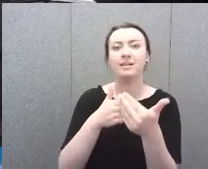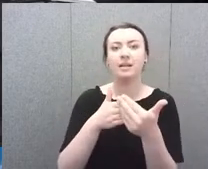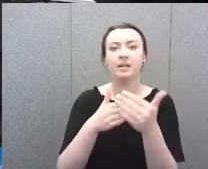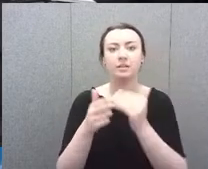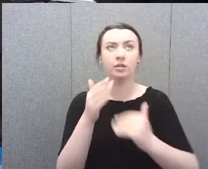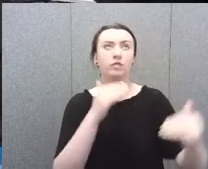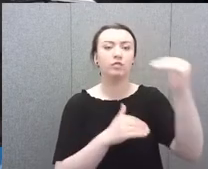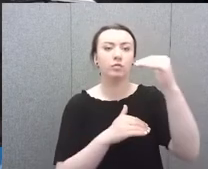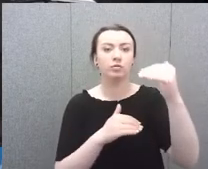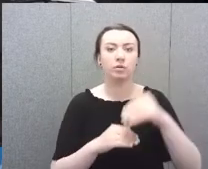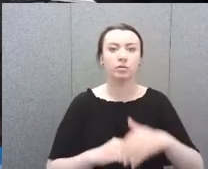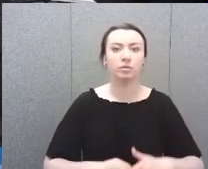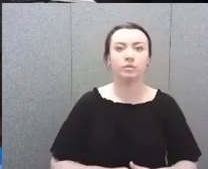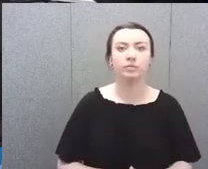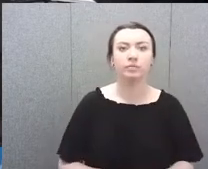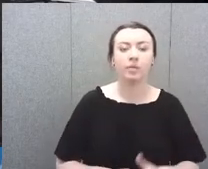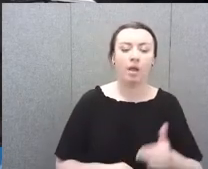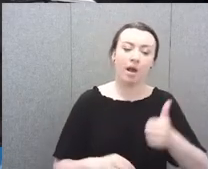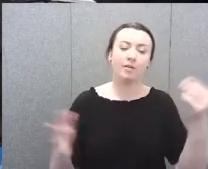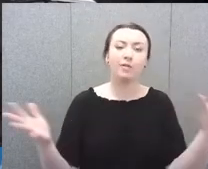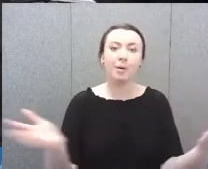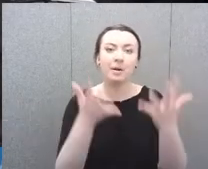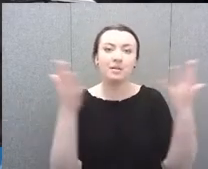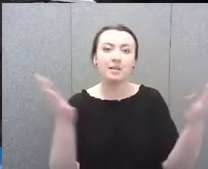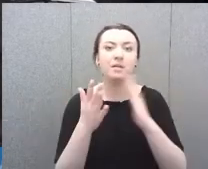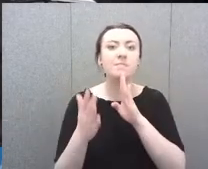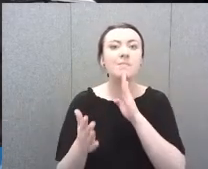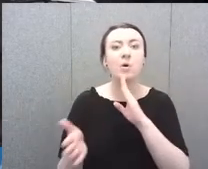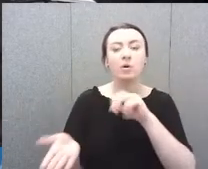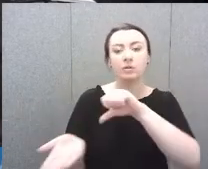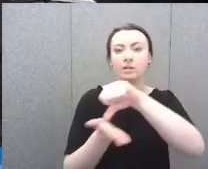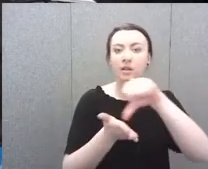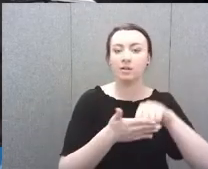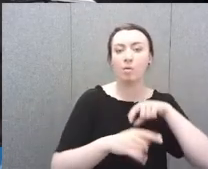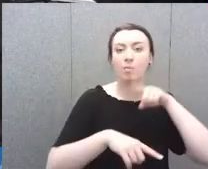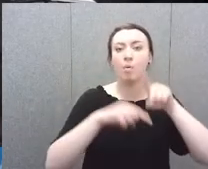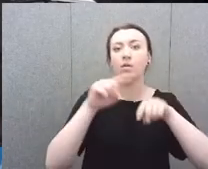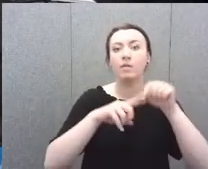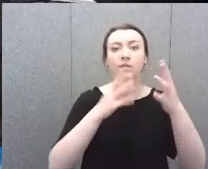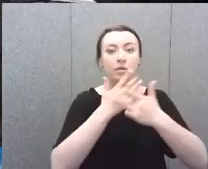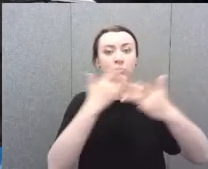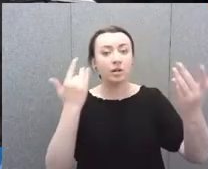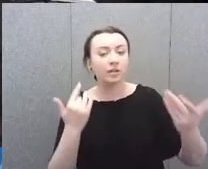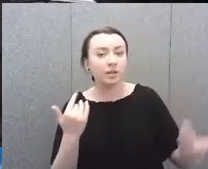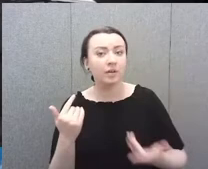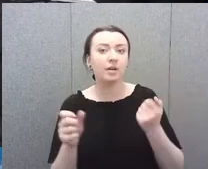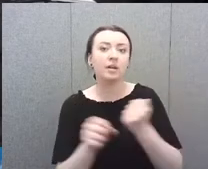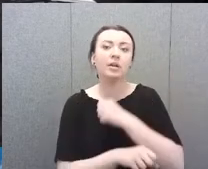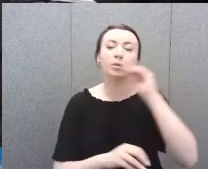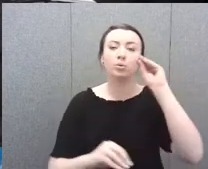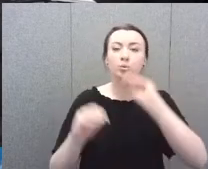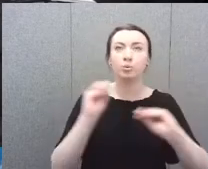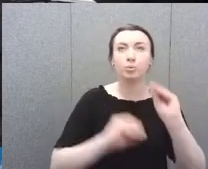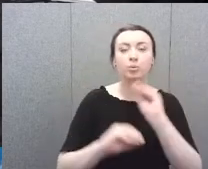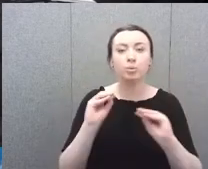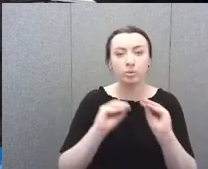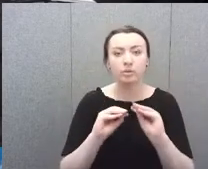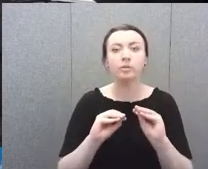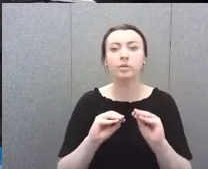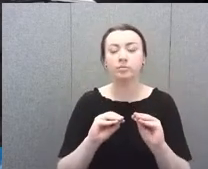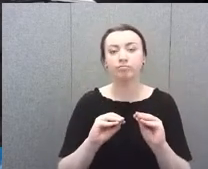чтобы продвигать участие женщин в политической и общественной жизни, нужна